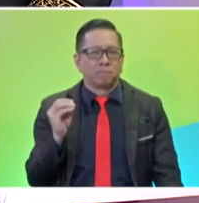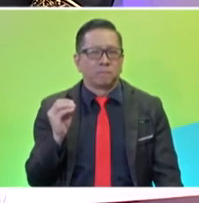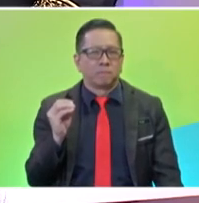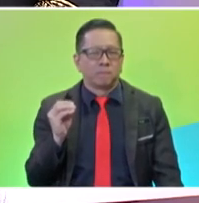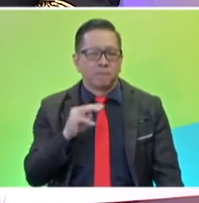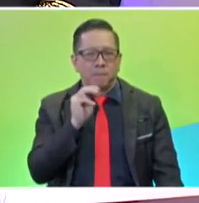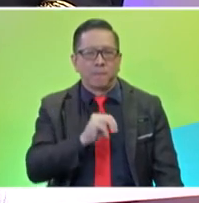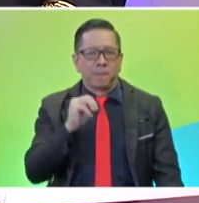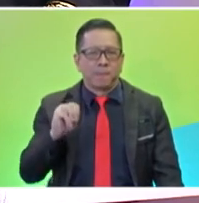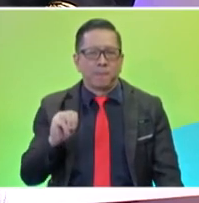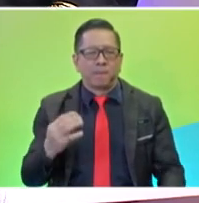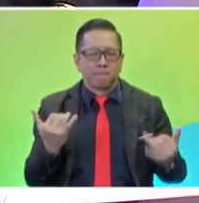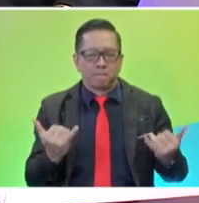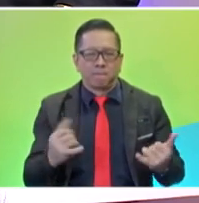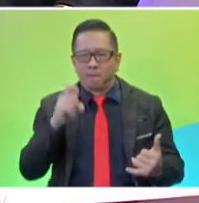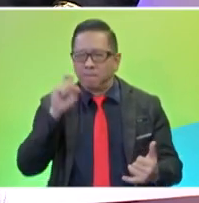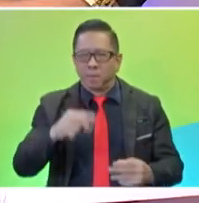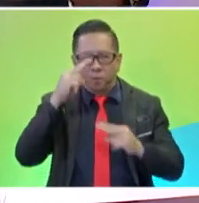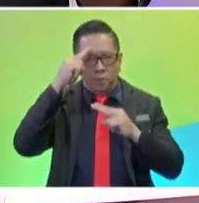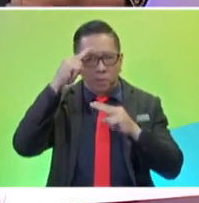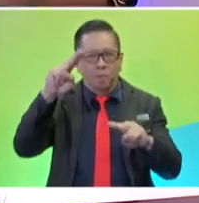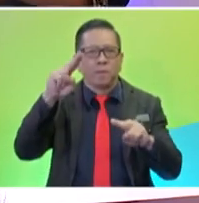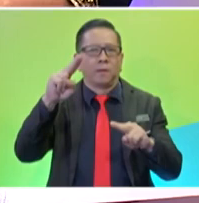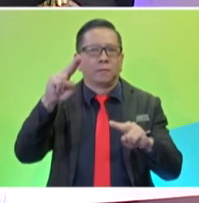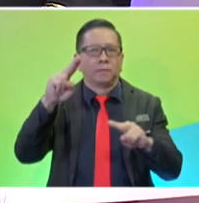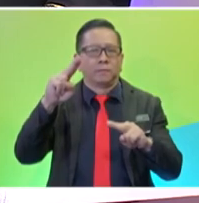murid-murid sama sekarang perlulah menghormati